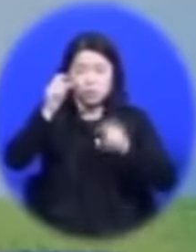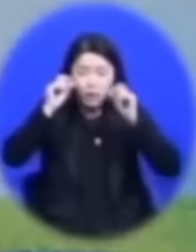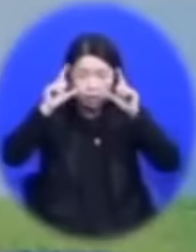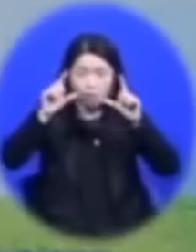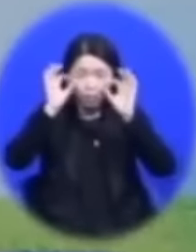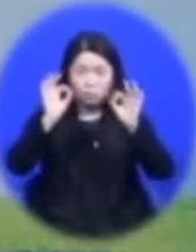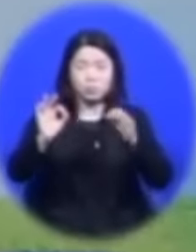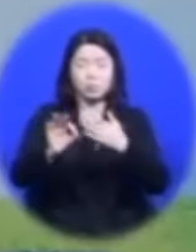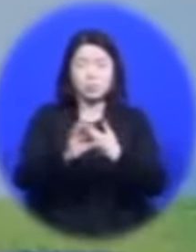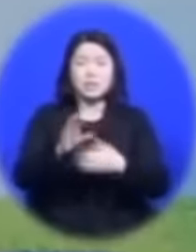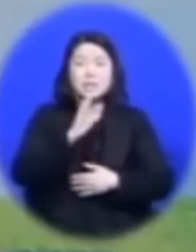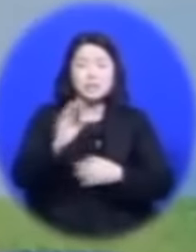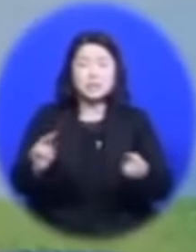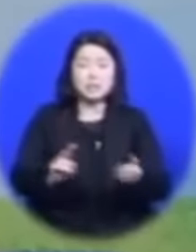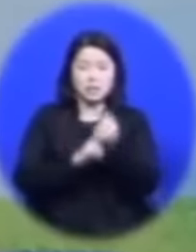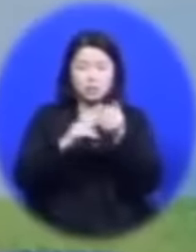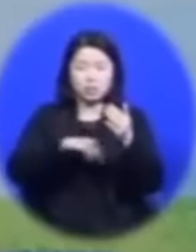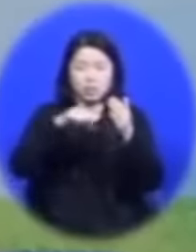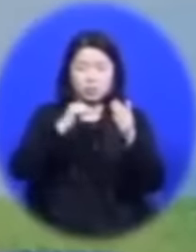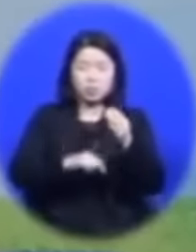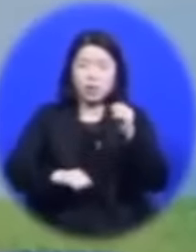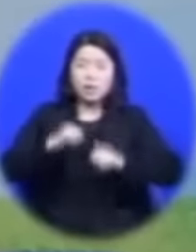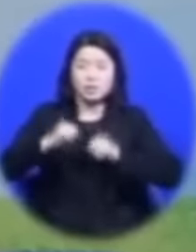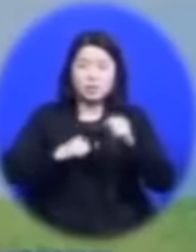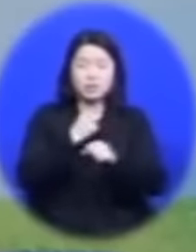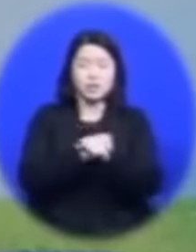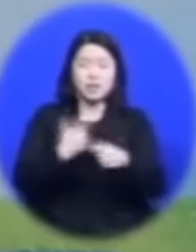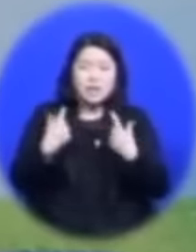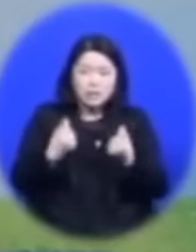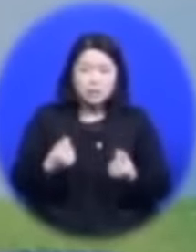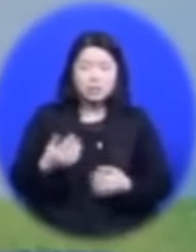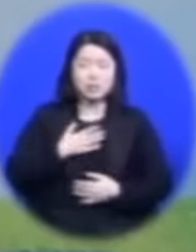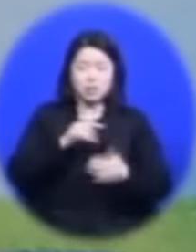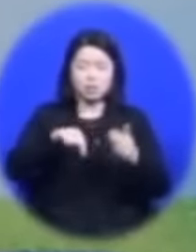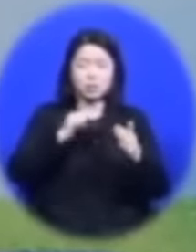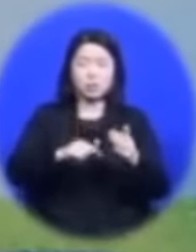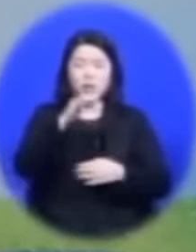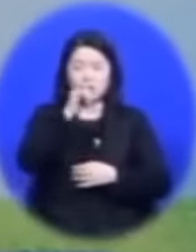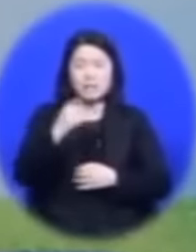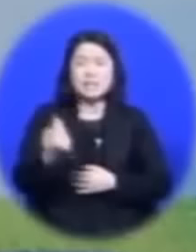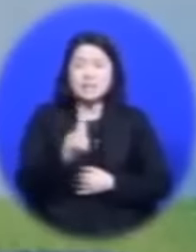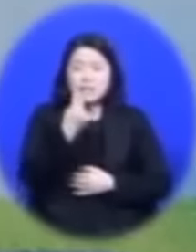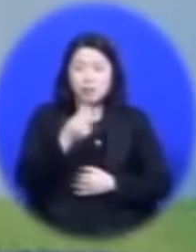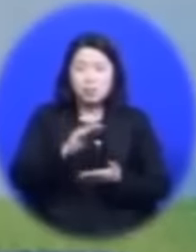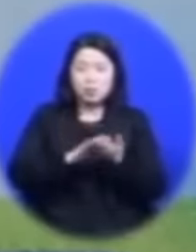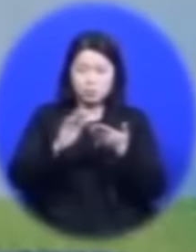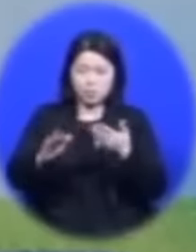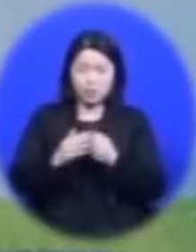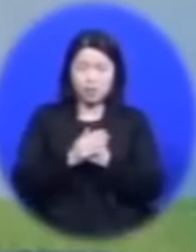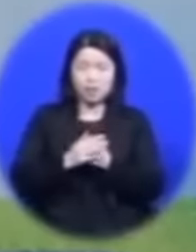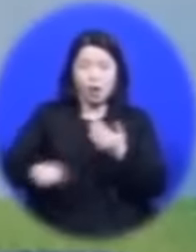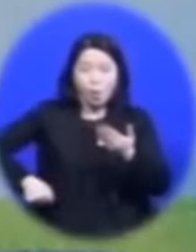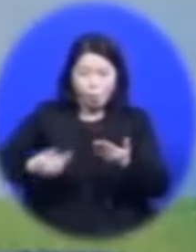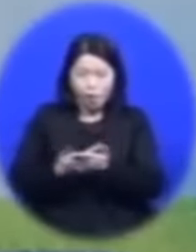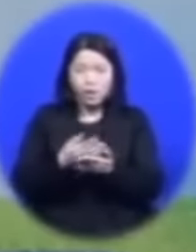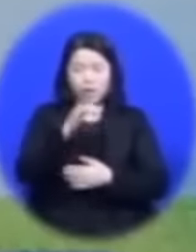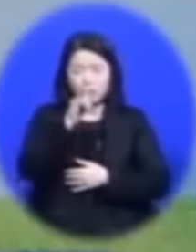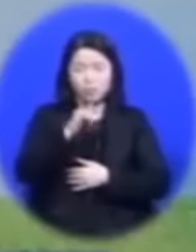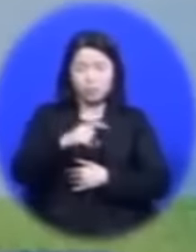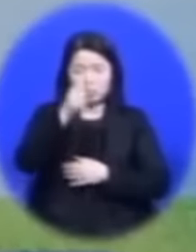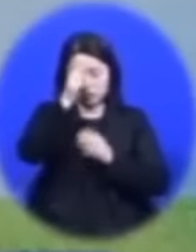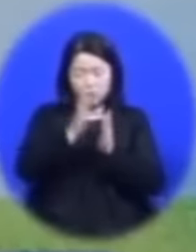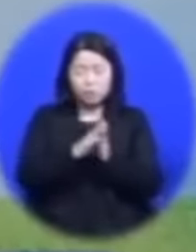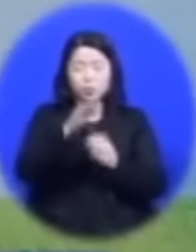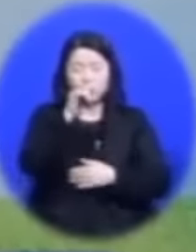보면 진짜 기적은 내 속에 역사하는, 여전히 내 속에 역사하는 생명이에요. 회개가 있고 기도가